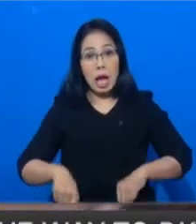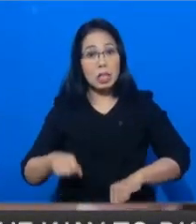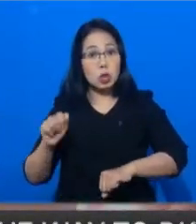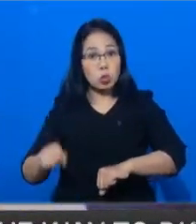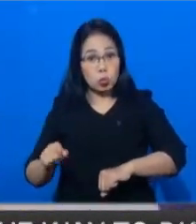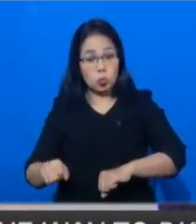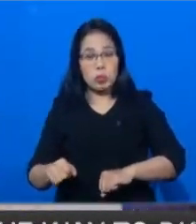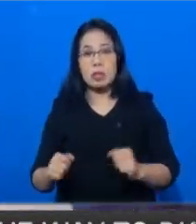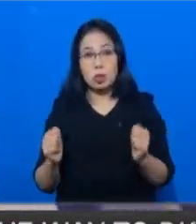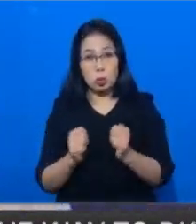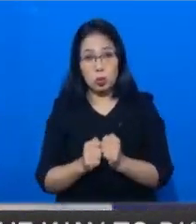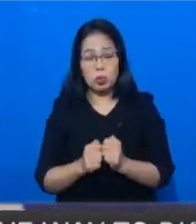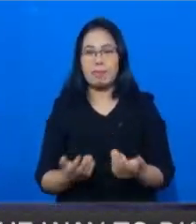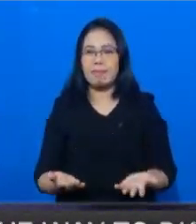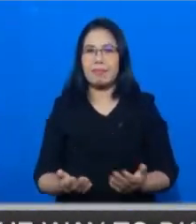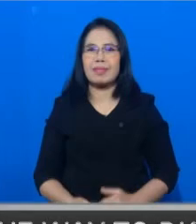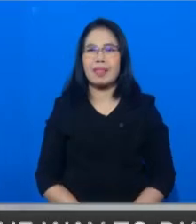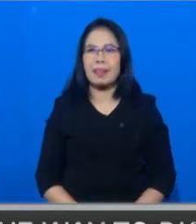Terima kasih.